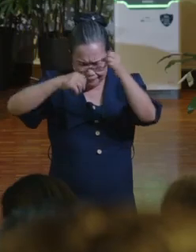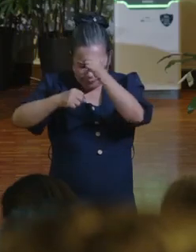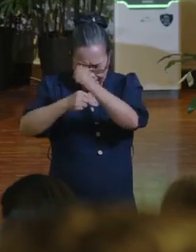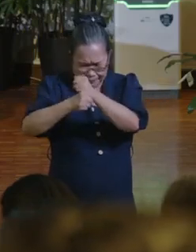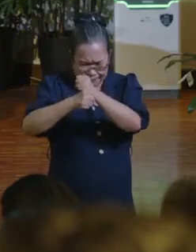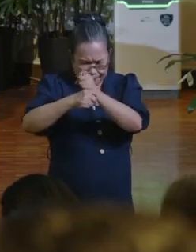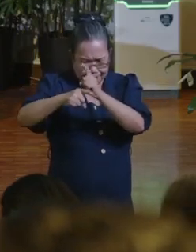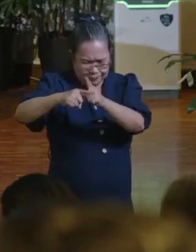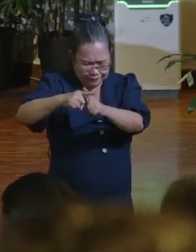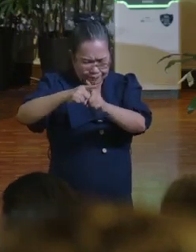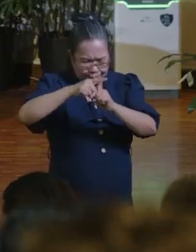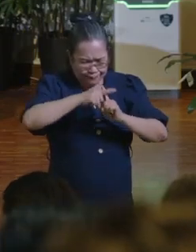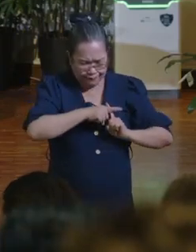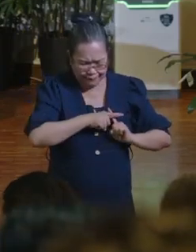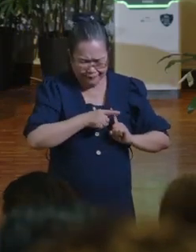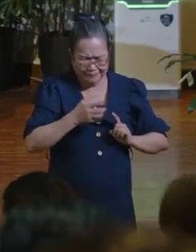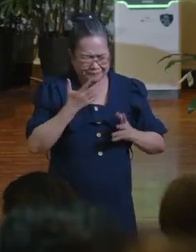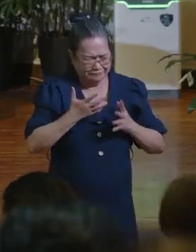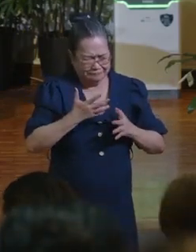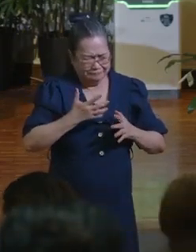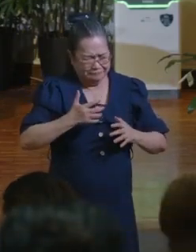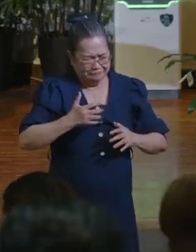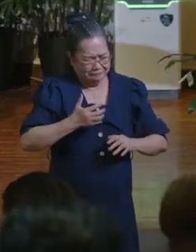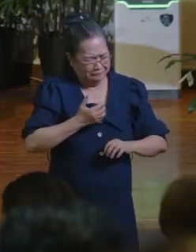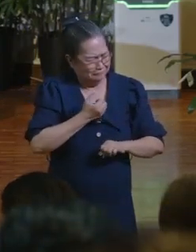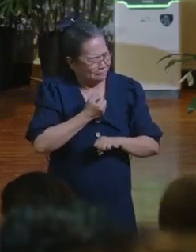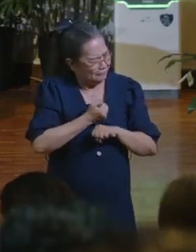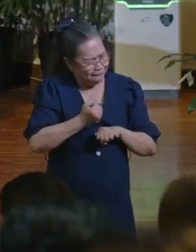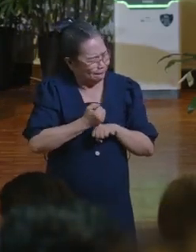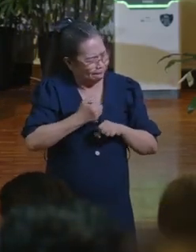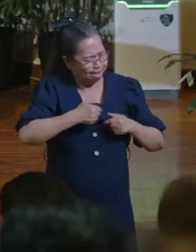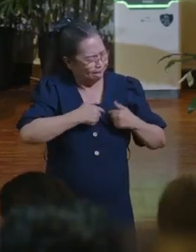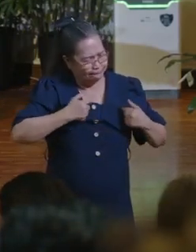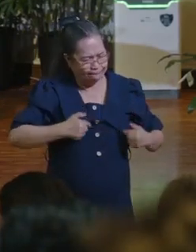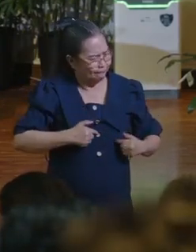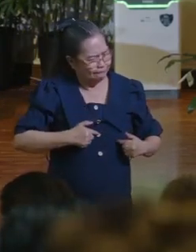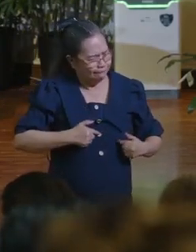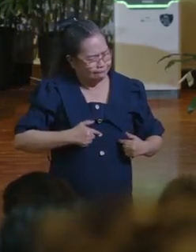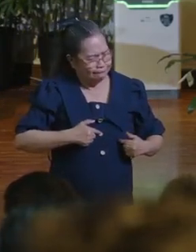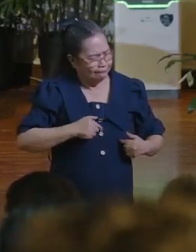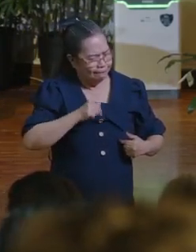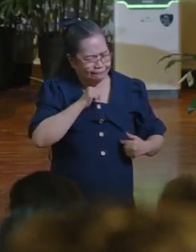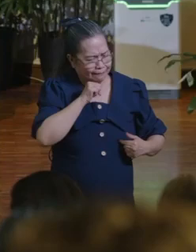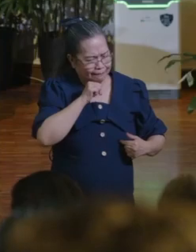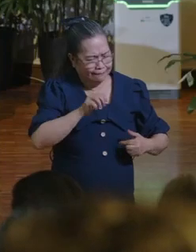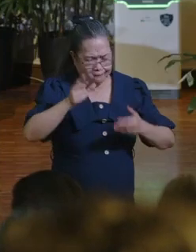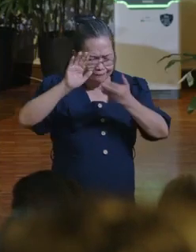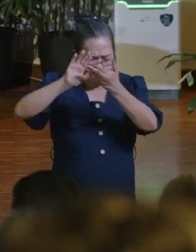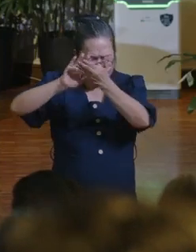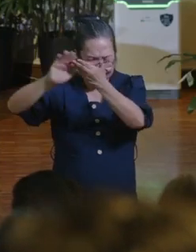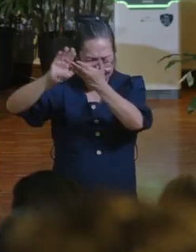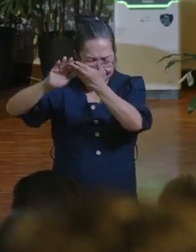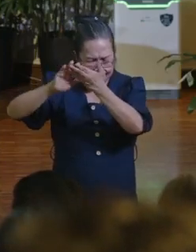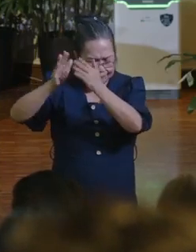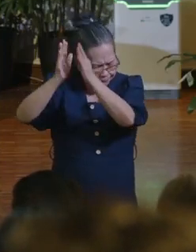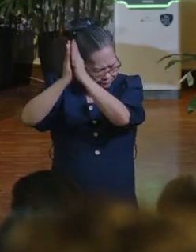inyo at medyo matigas ang puso at hindi humihingi ng inyong